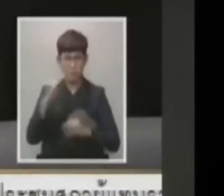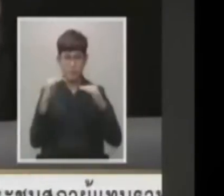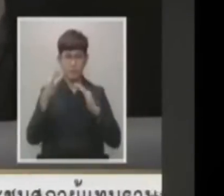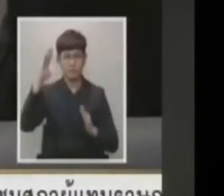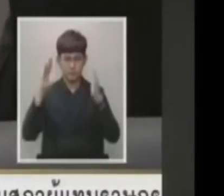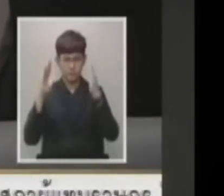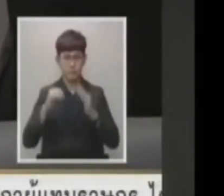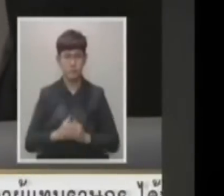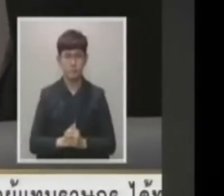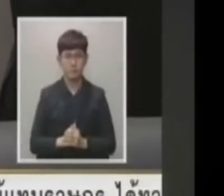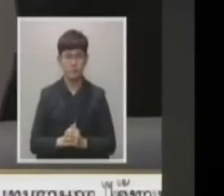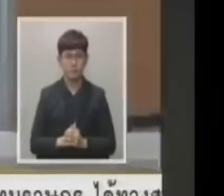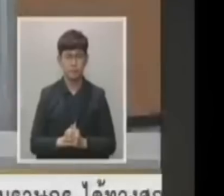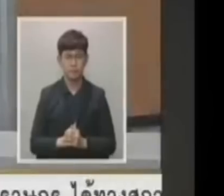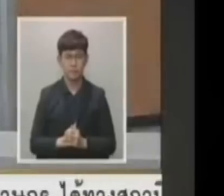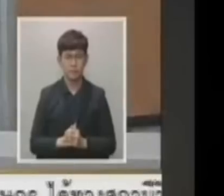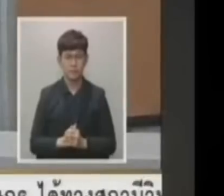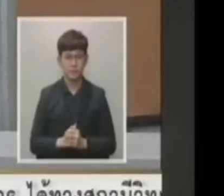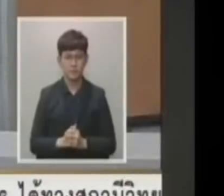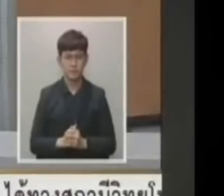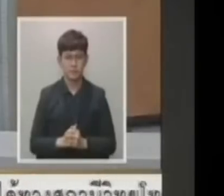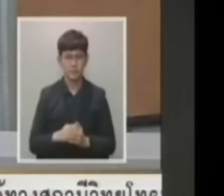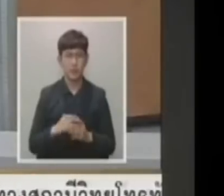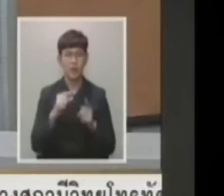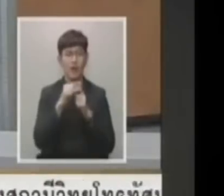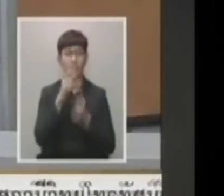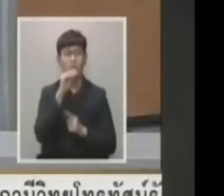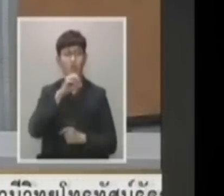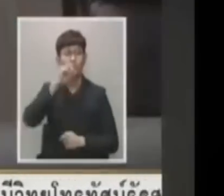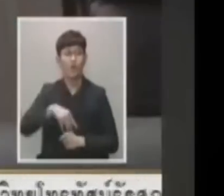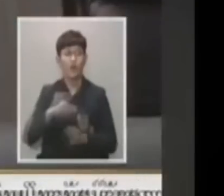งษ์ตกคำว่าไม่ไปเลยนะครับ ไม่ยึดมั่น